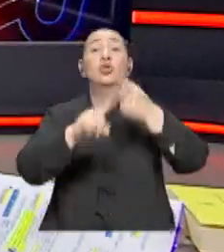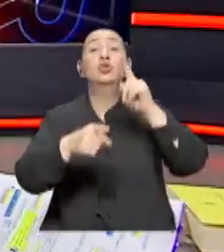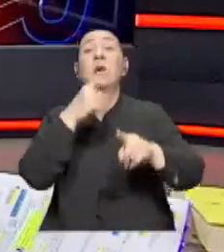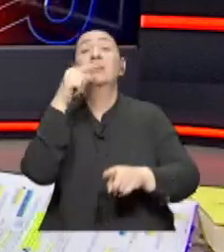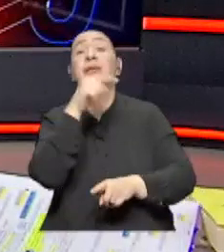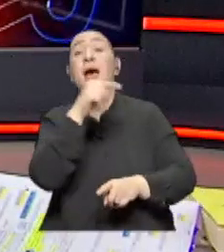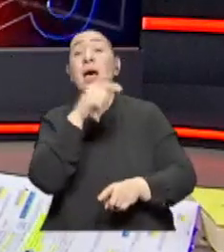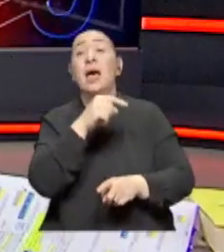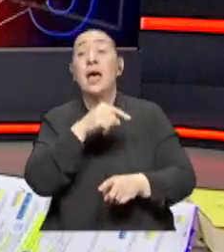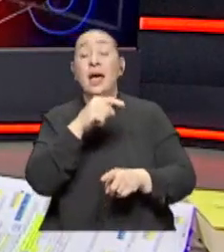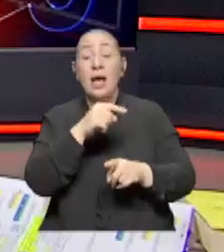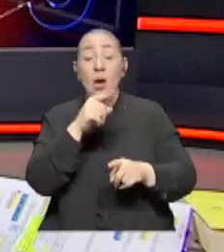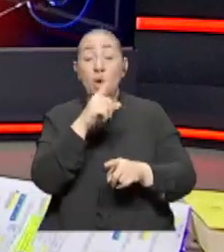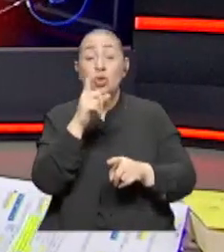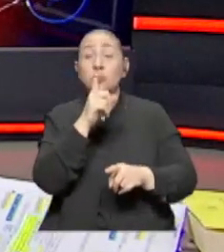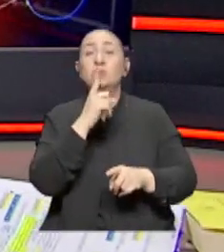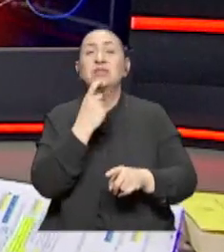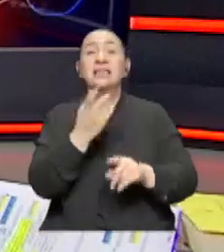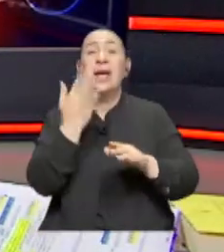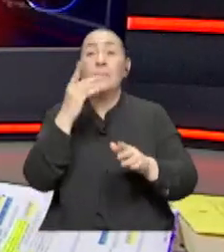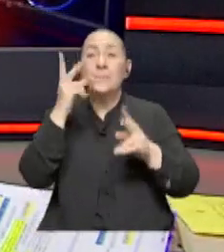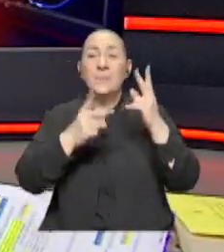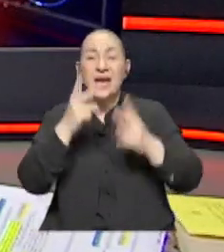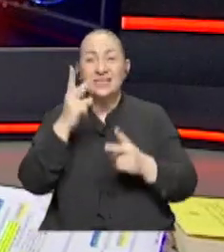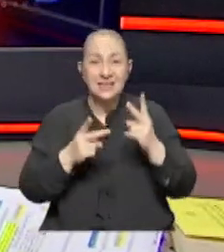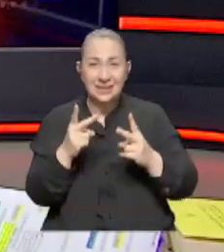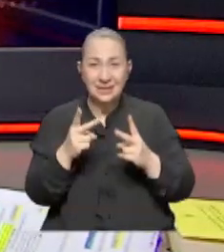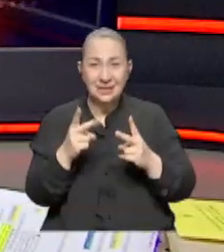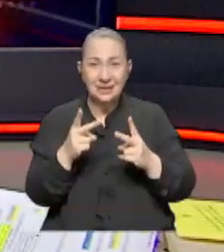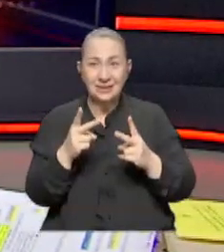Osmanlı'da Tanzimat'tan sonra elde edilen bazı